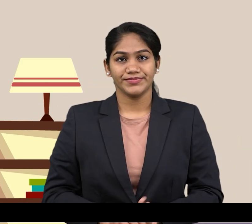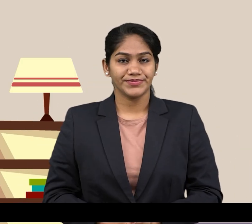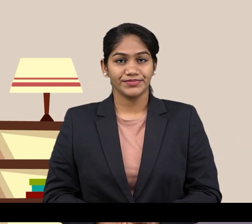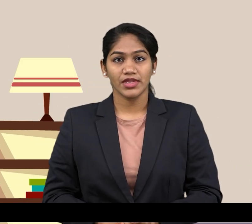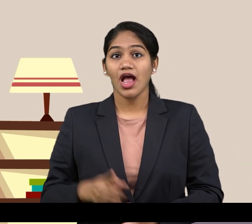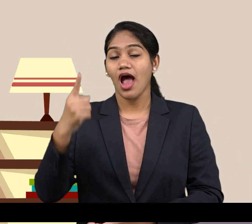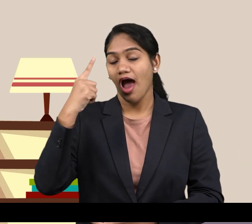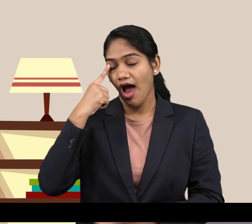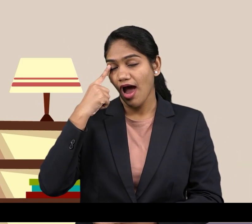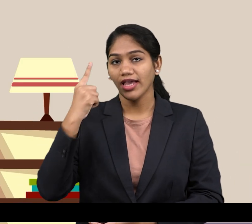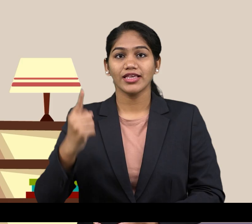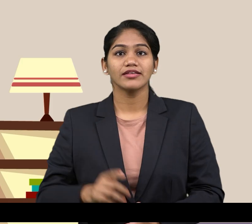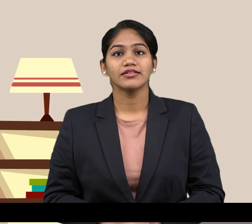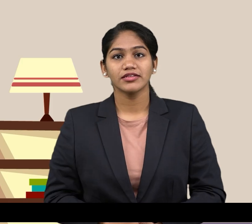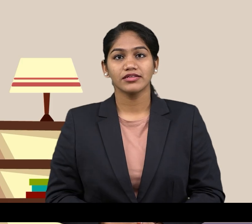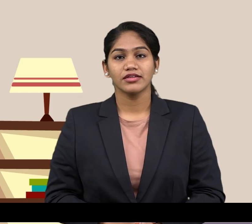आंख,